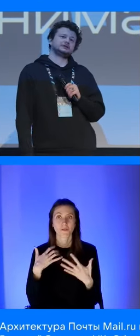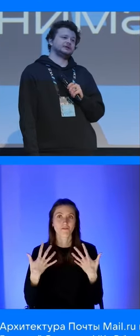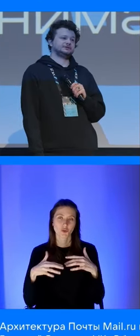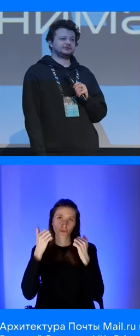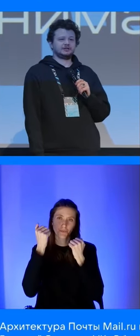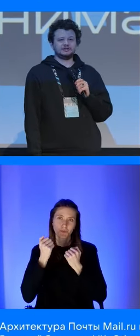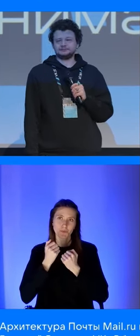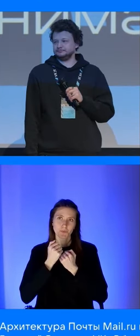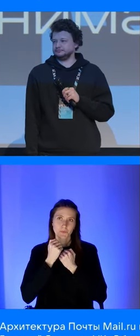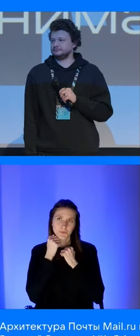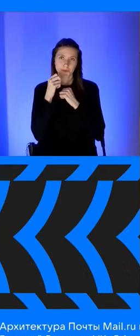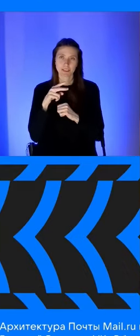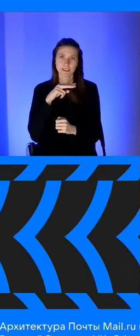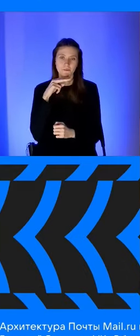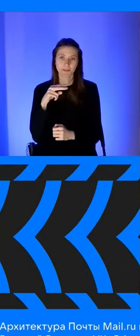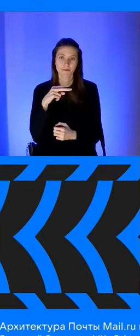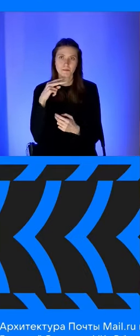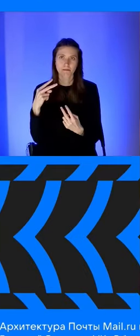внимание. Голосуйте за доклад.